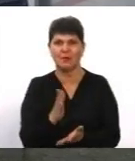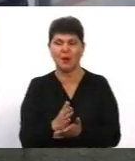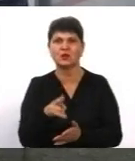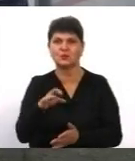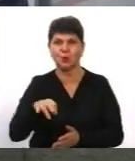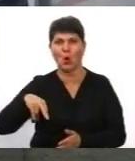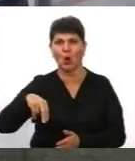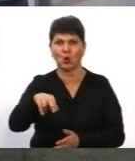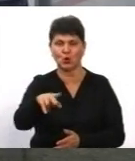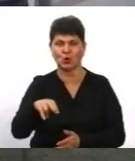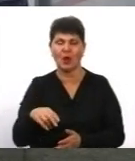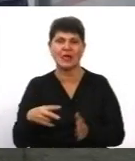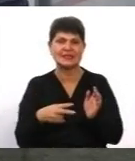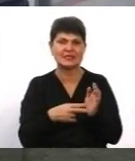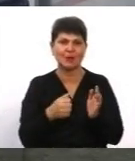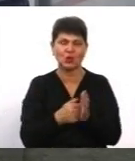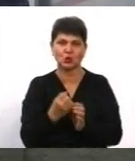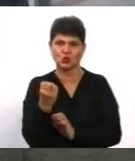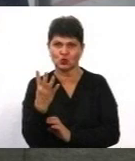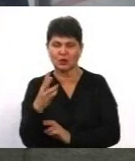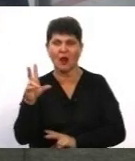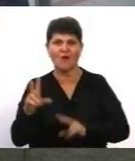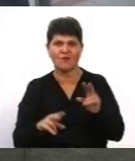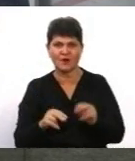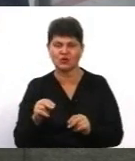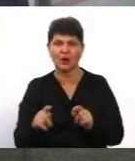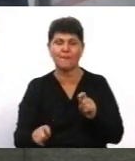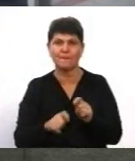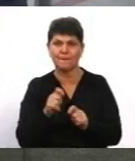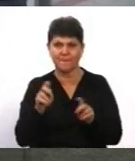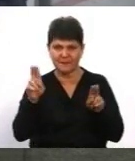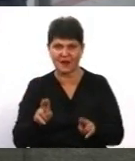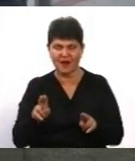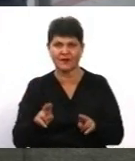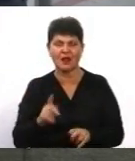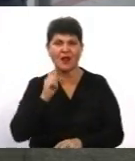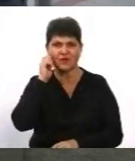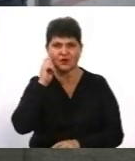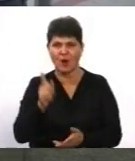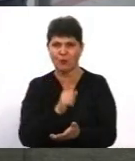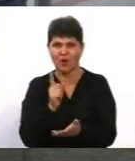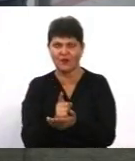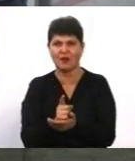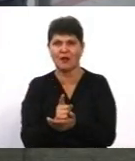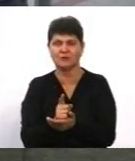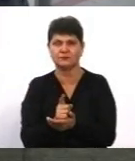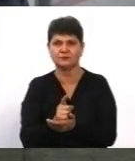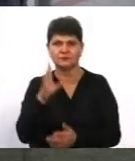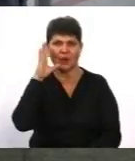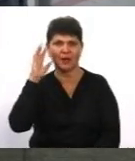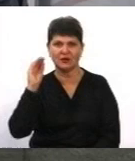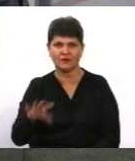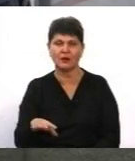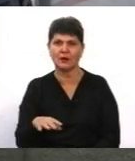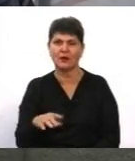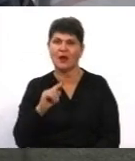З 7 до 14, ну, на жаль, правила дорожнього руху цю вікову категорію взагалі проігнорували. І, ну, важко сказати,